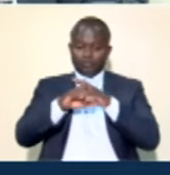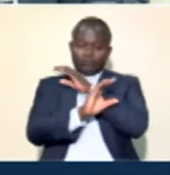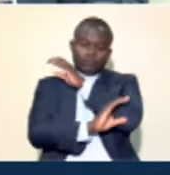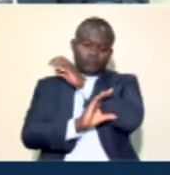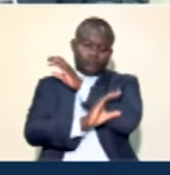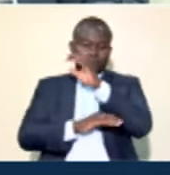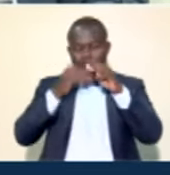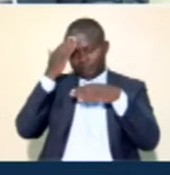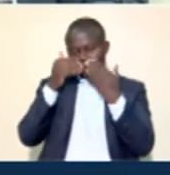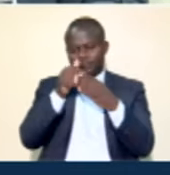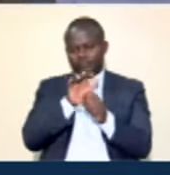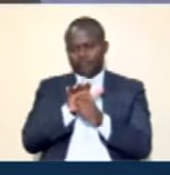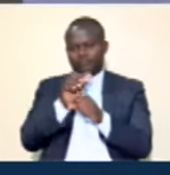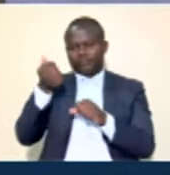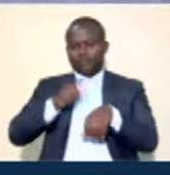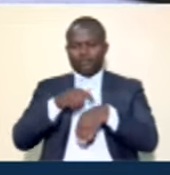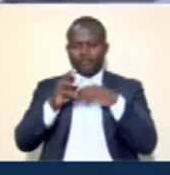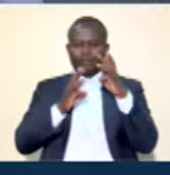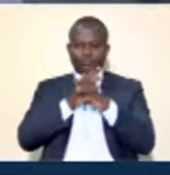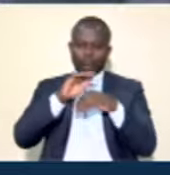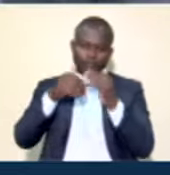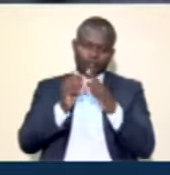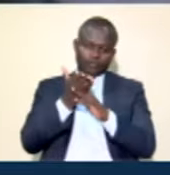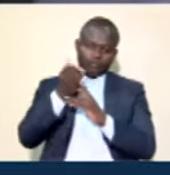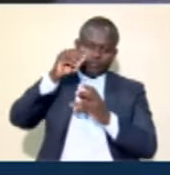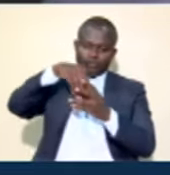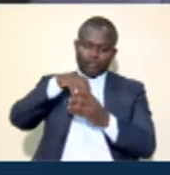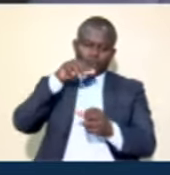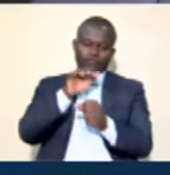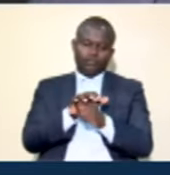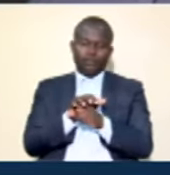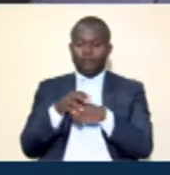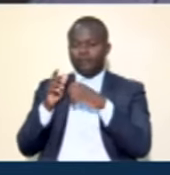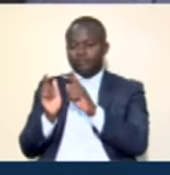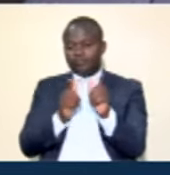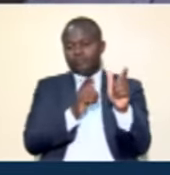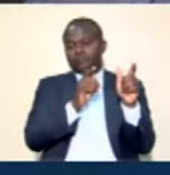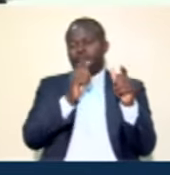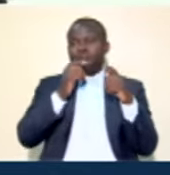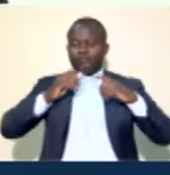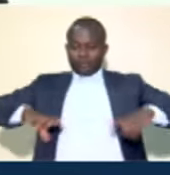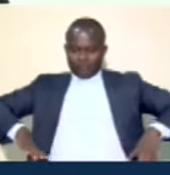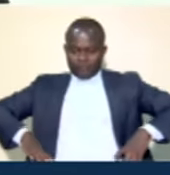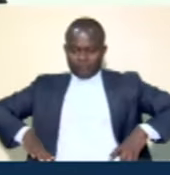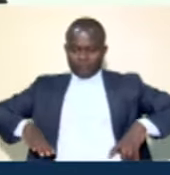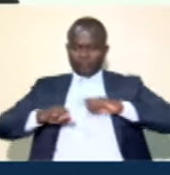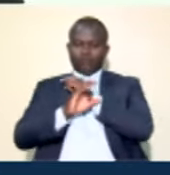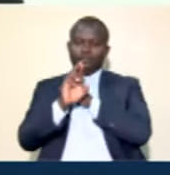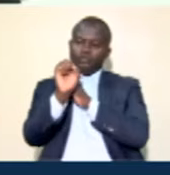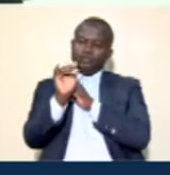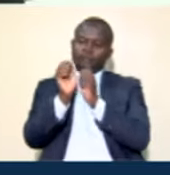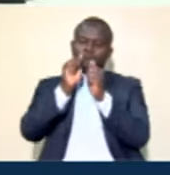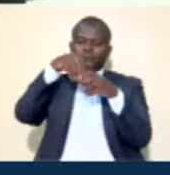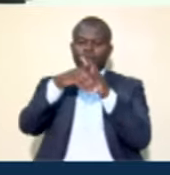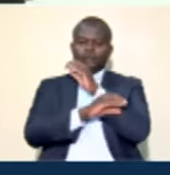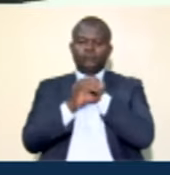gihugu bitewe ahanini n'ibyo bihe isi inyuramo, harimo ahanini ibitero by'Uburusiya muri Ukraine. In addition to COVID